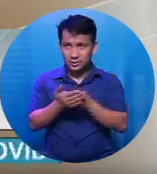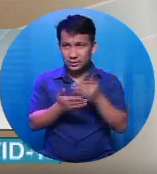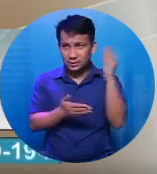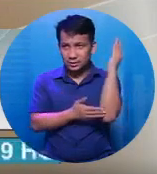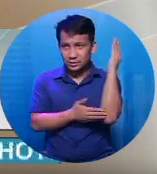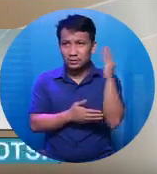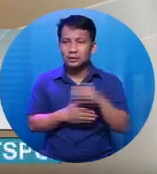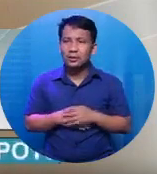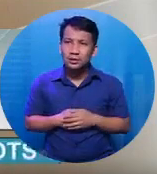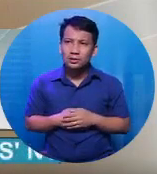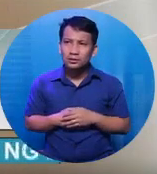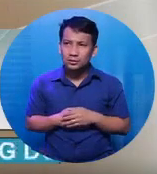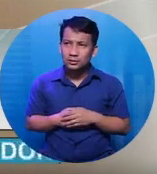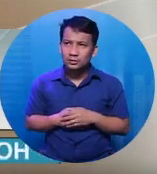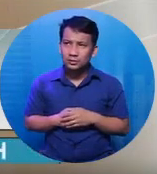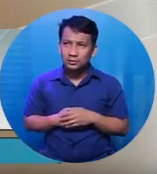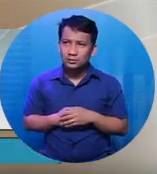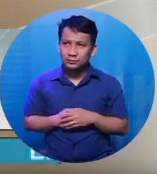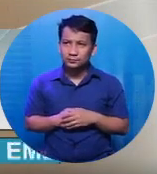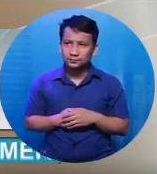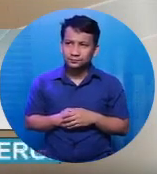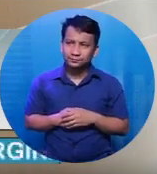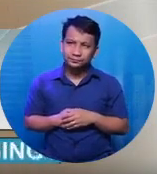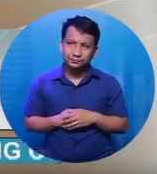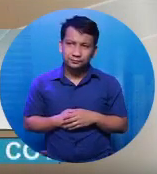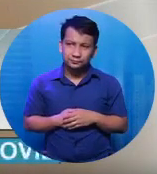sir. Sir Alexis.